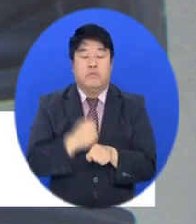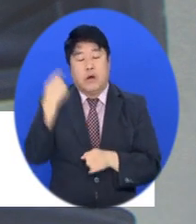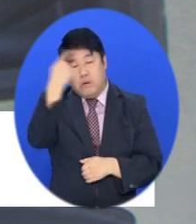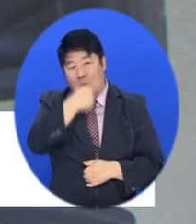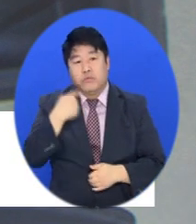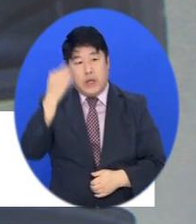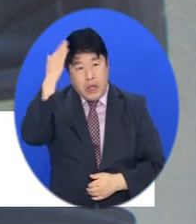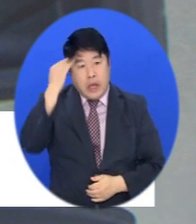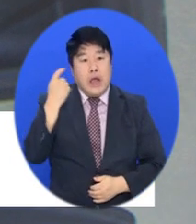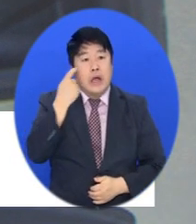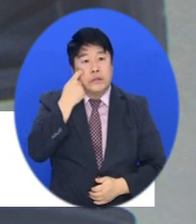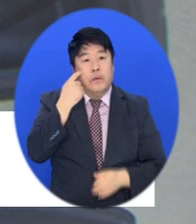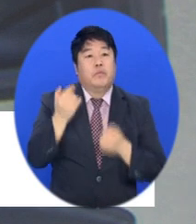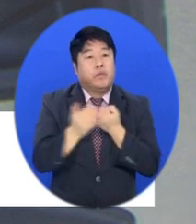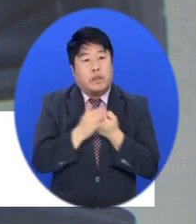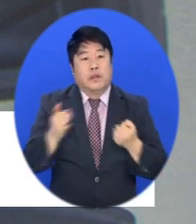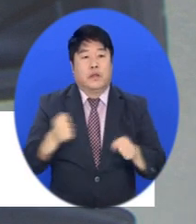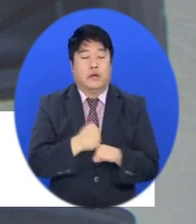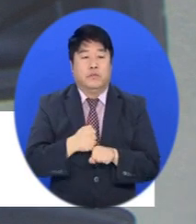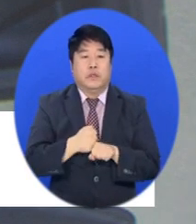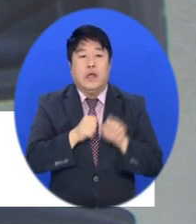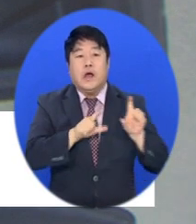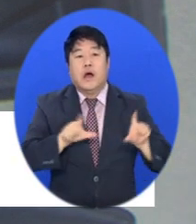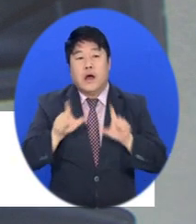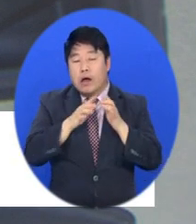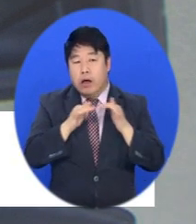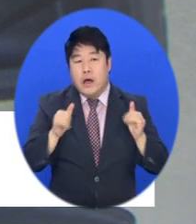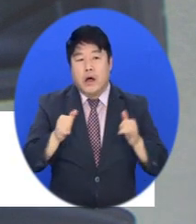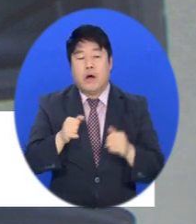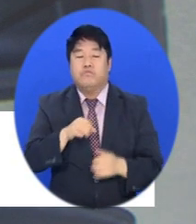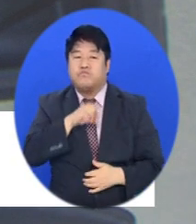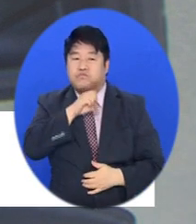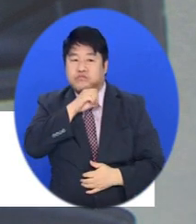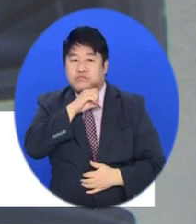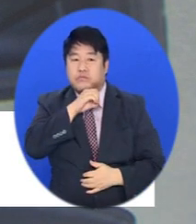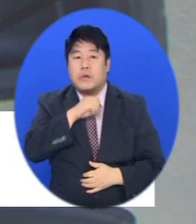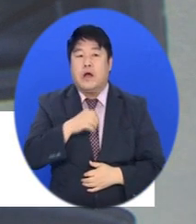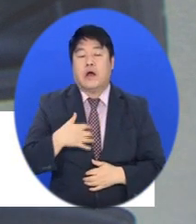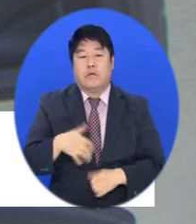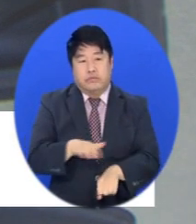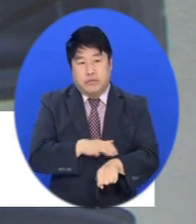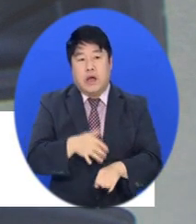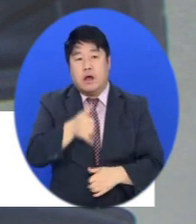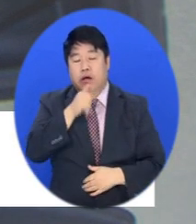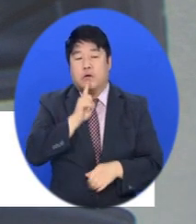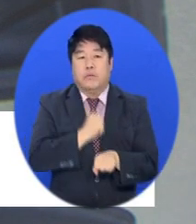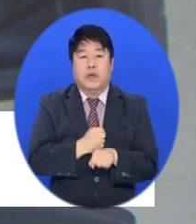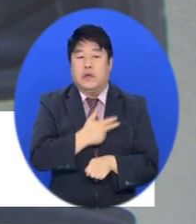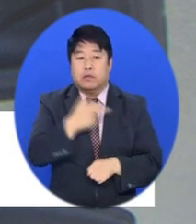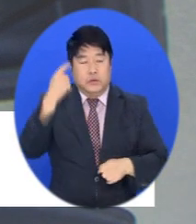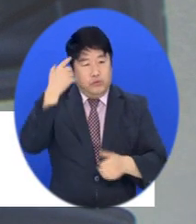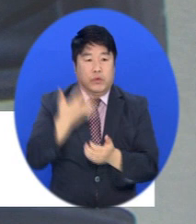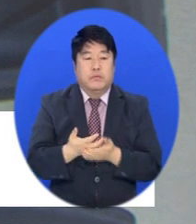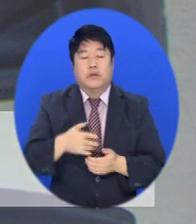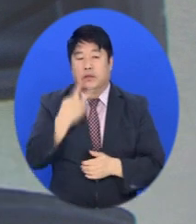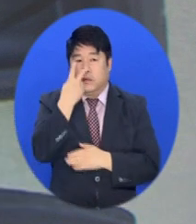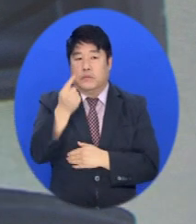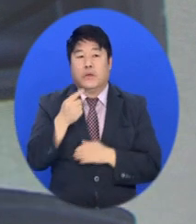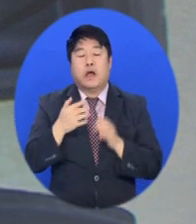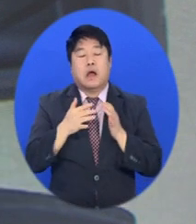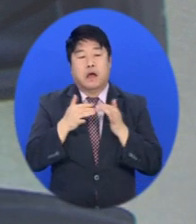얼굴에 있는 점 때문에 입주민들이 불편해할 수 있다는 건데요. 큰 충격을 받은 이 경비원은 정신과 치료까지 받고